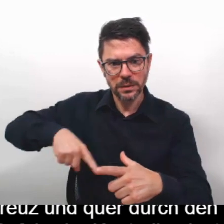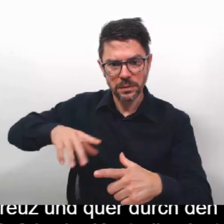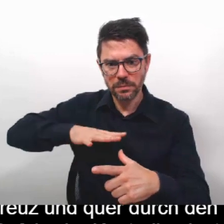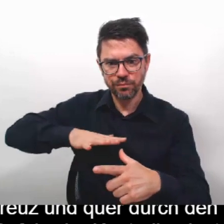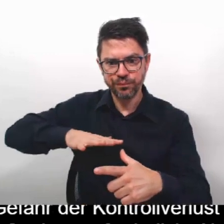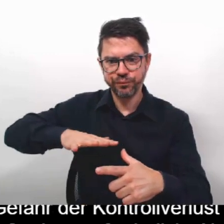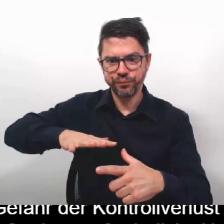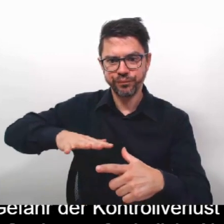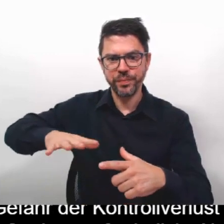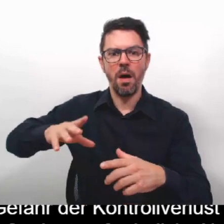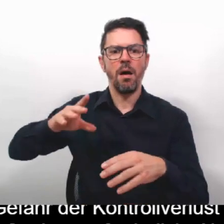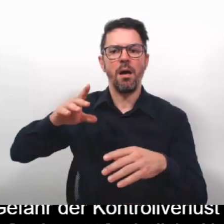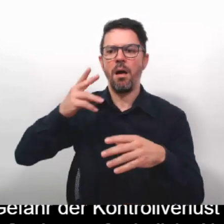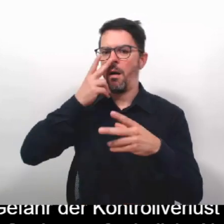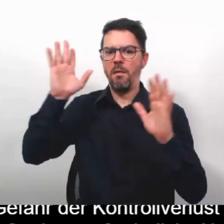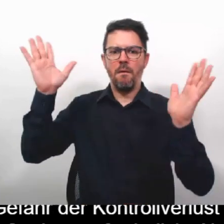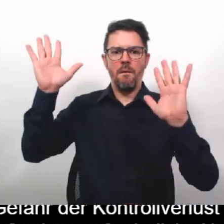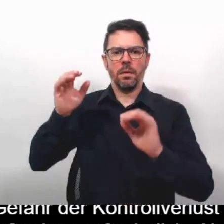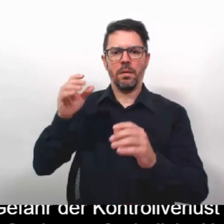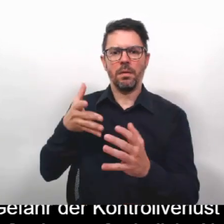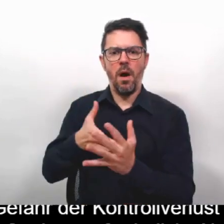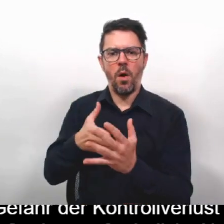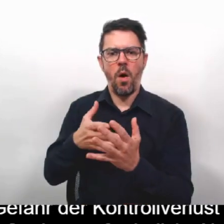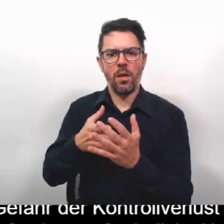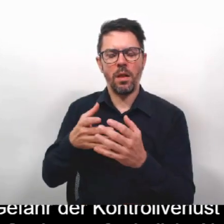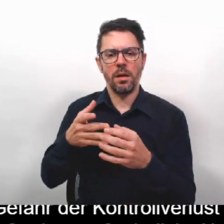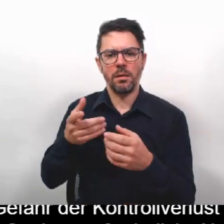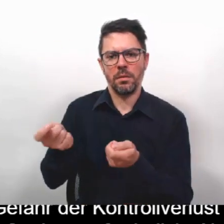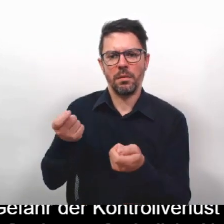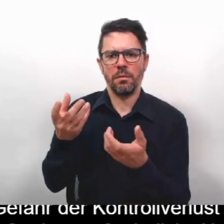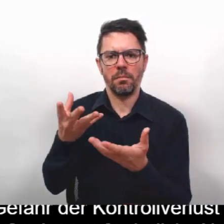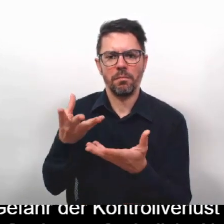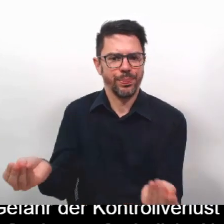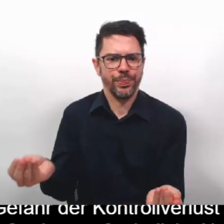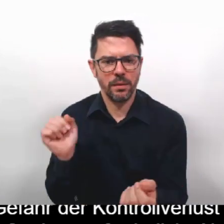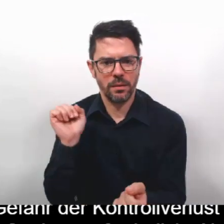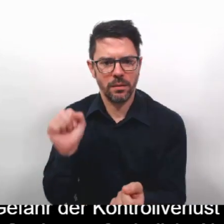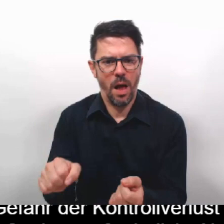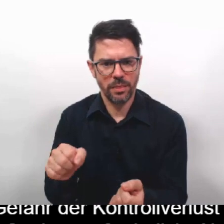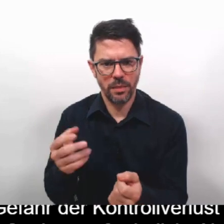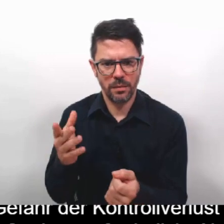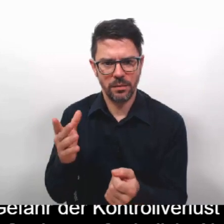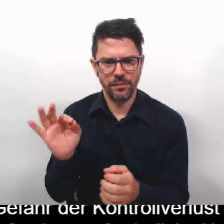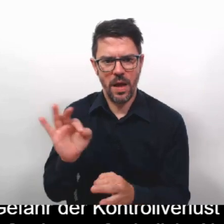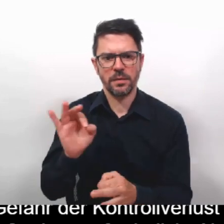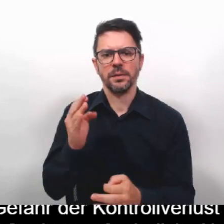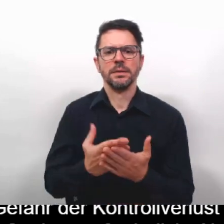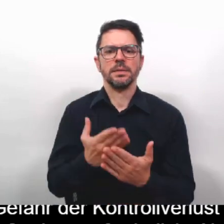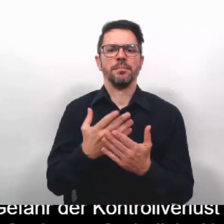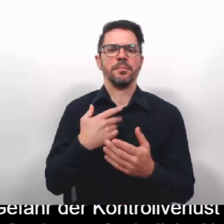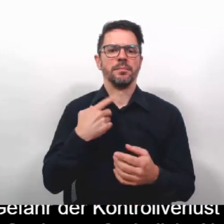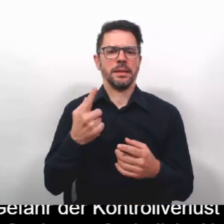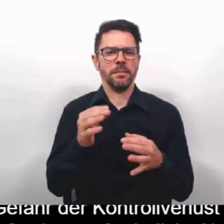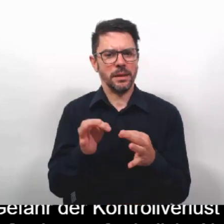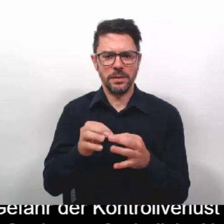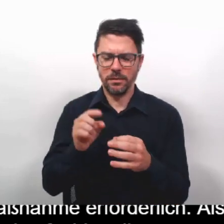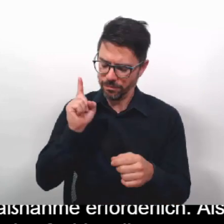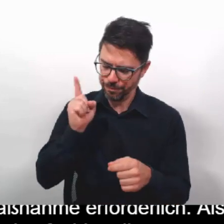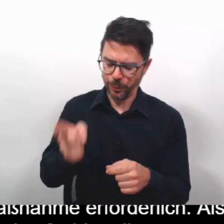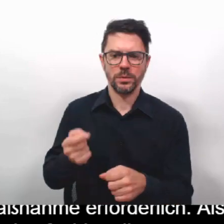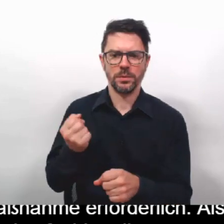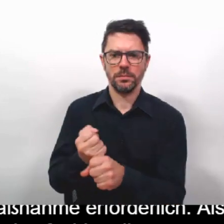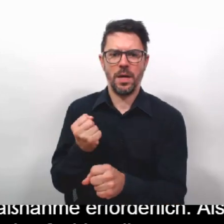Darf ich Sie so verstehen, dass die Nachverfolgung nicht mehr möglich war, weil nicht mehr genügend oder noch nicht genügend